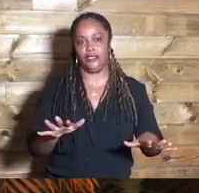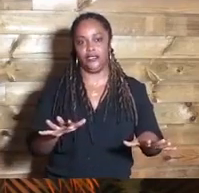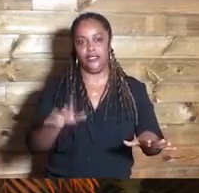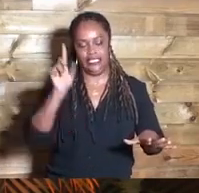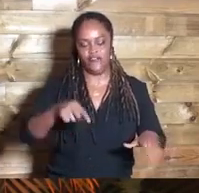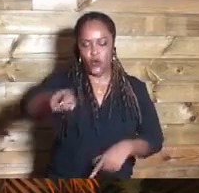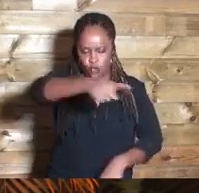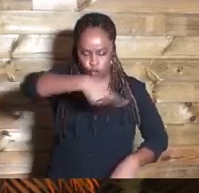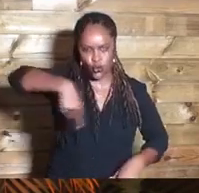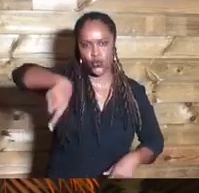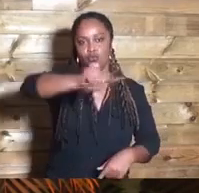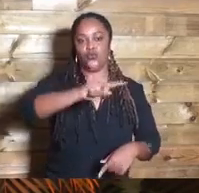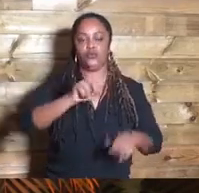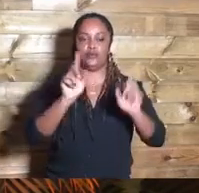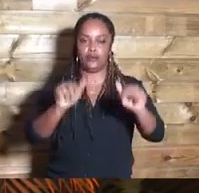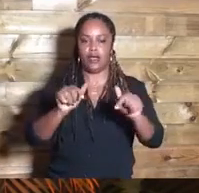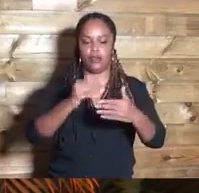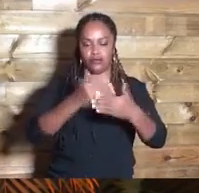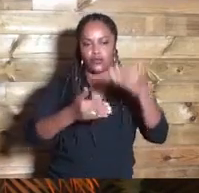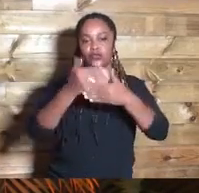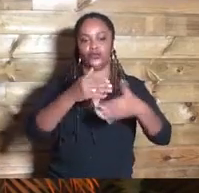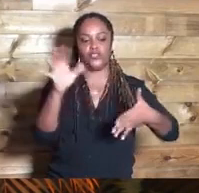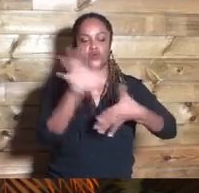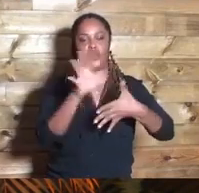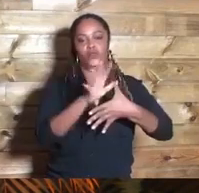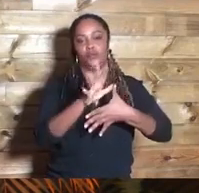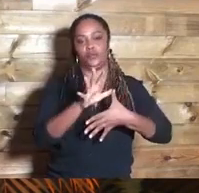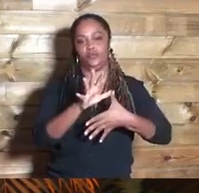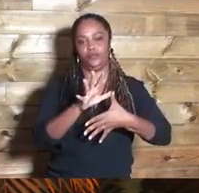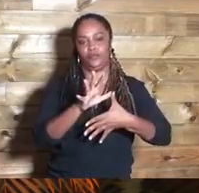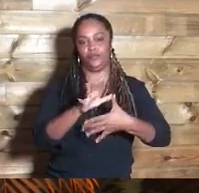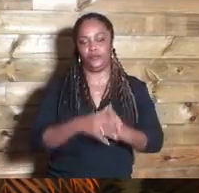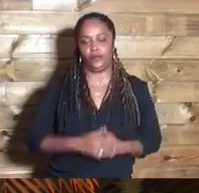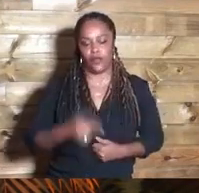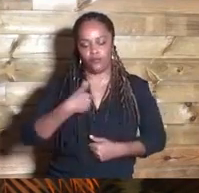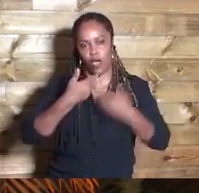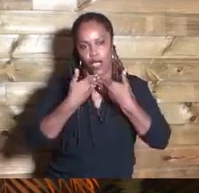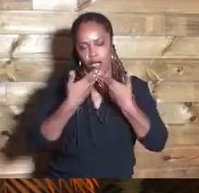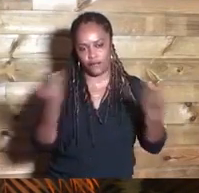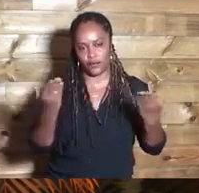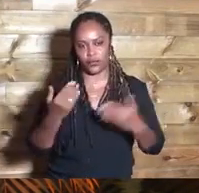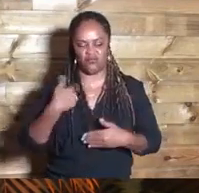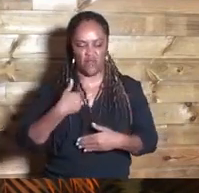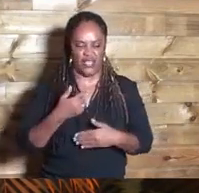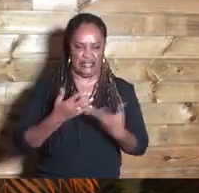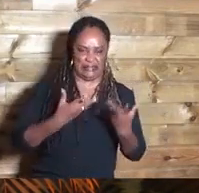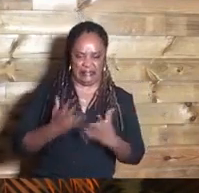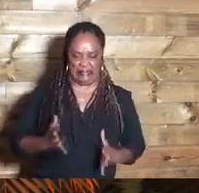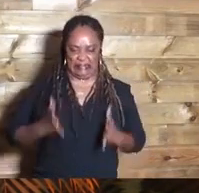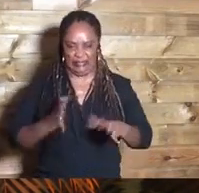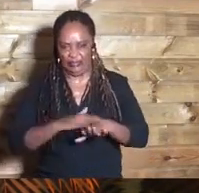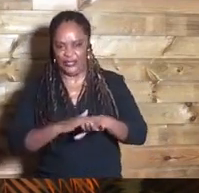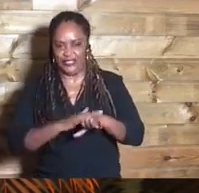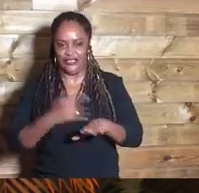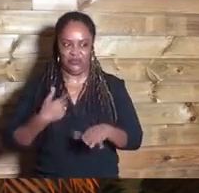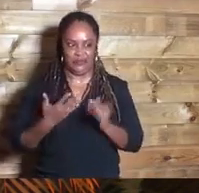pour nous réunir enfin et construire notre nation Guadeloupe. Je dois vous avouer qu'au début, m'engager en politique m'a un peu effrayé, mais je me suis